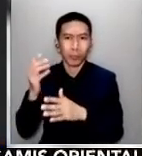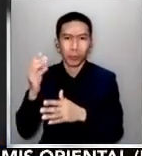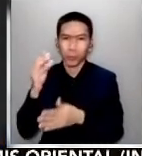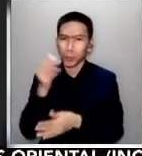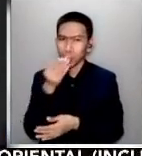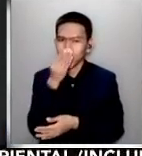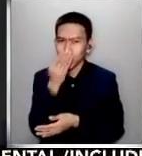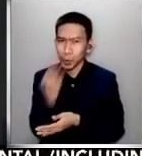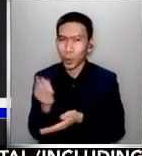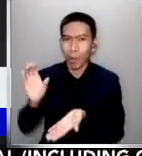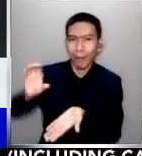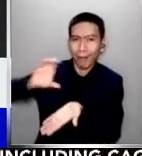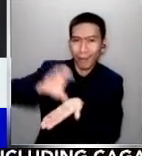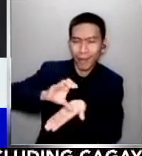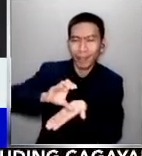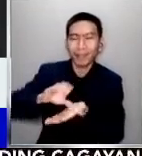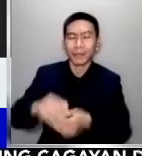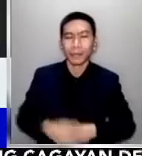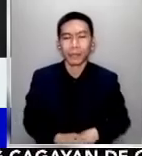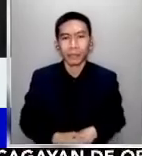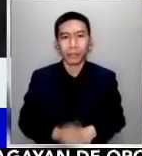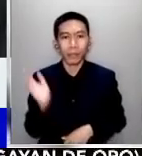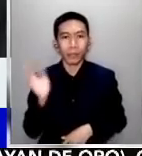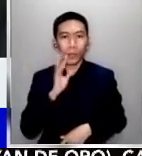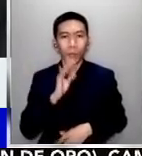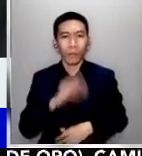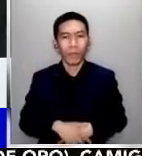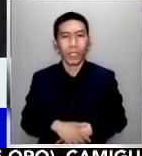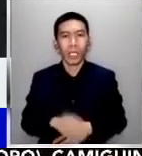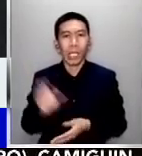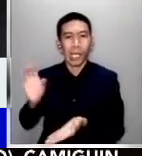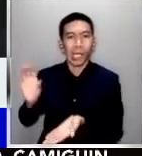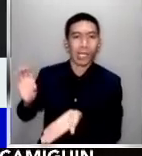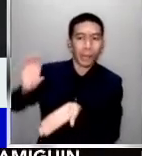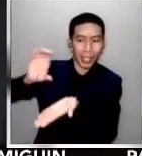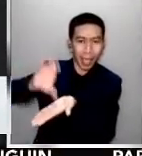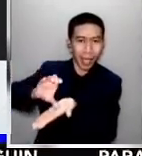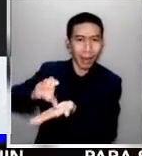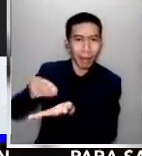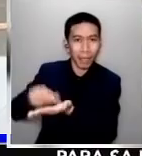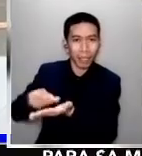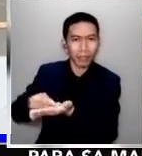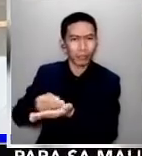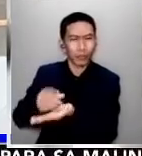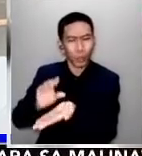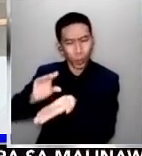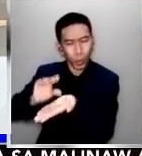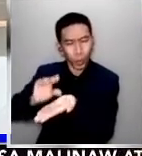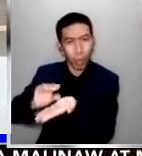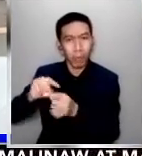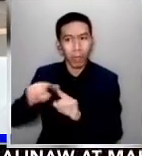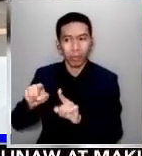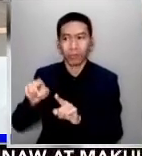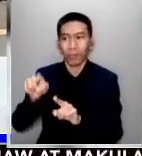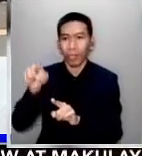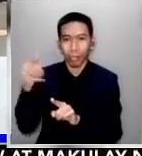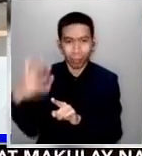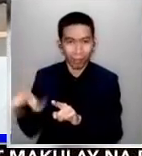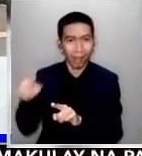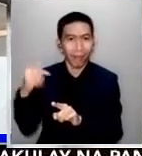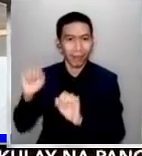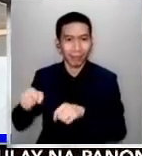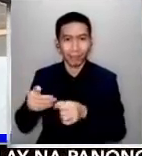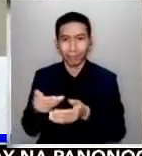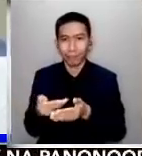kanilang kapital, but it happened that isila lang ang nakapag-supply. Ang imbestigasyon naman ng Senado hindi